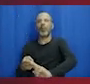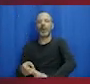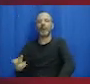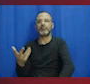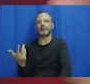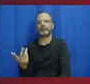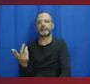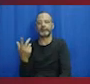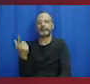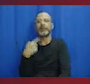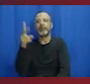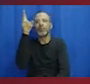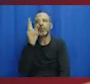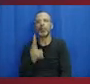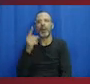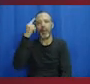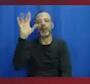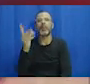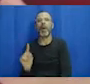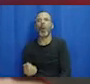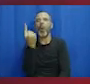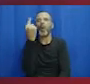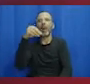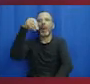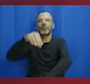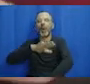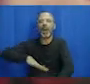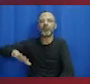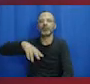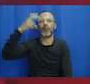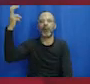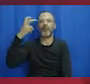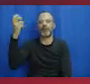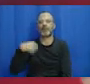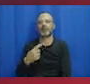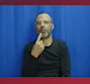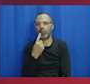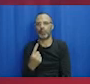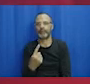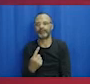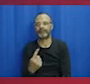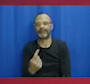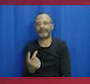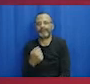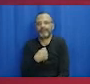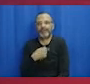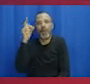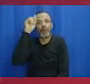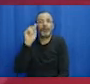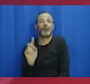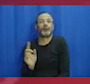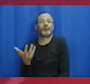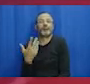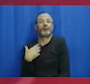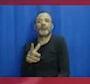هي تتمكن من المعرفة ماذا موجود في داخل المجتمع العربي. ومن هذا المنطلق يعني أنا ما بعرف يعني وقت ما